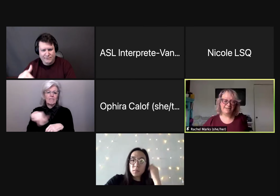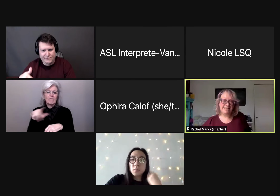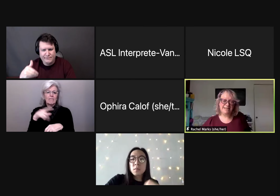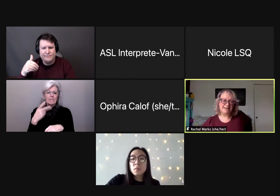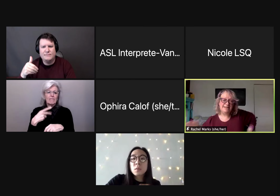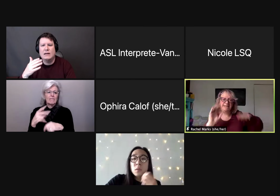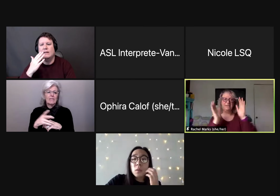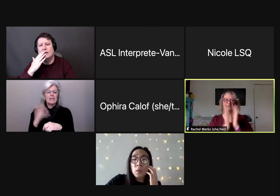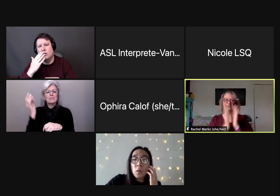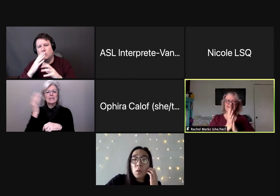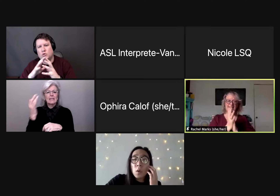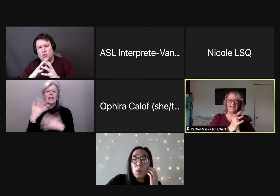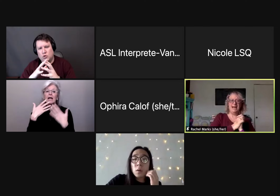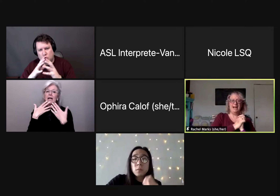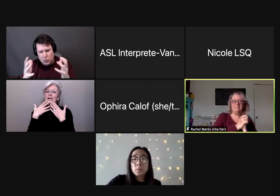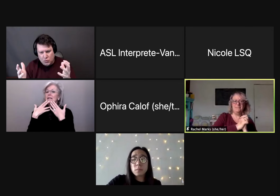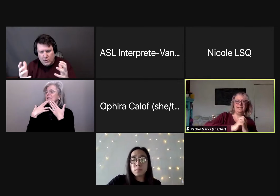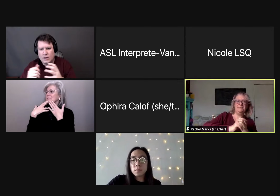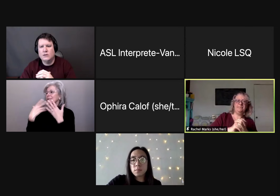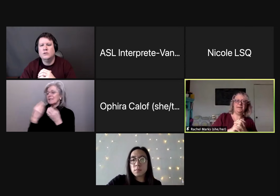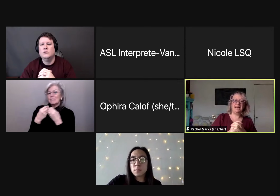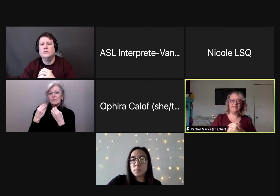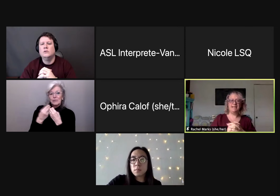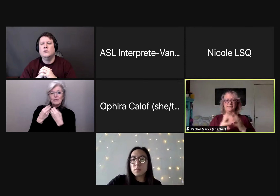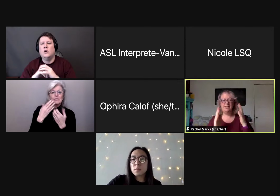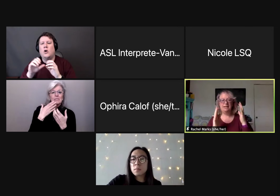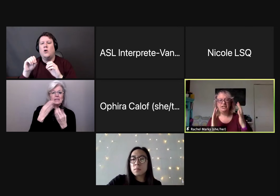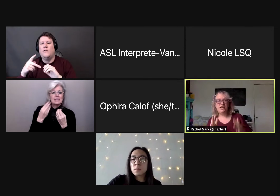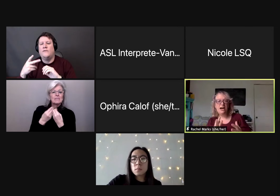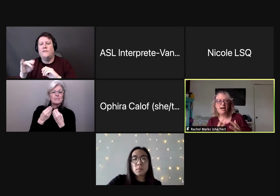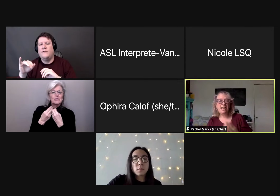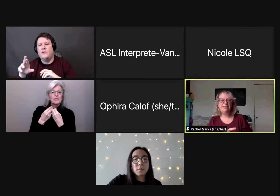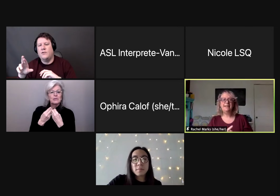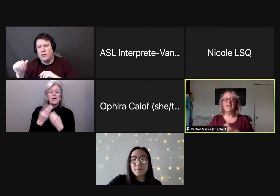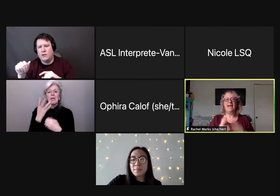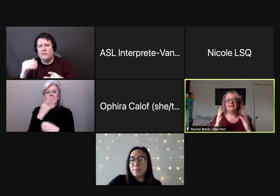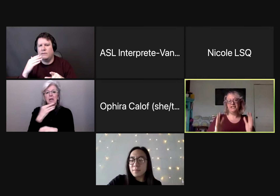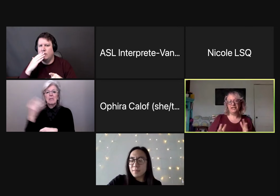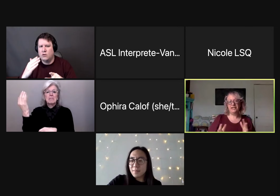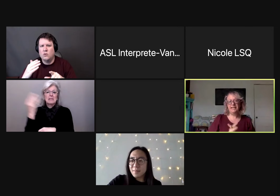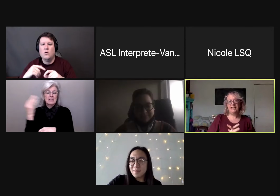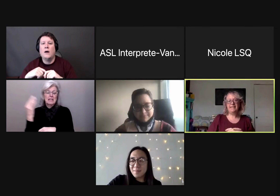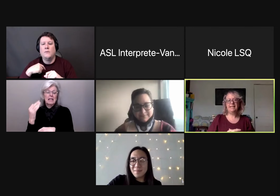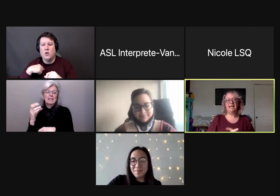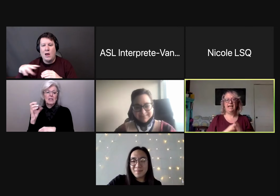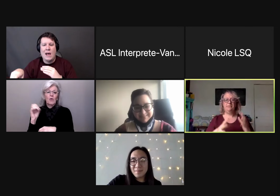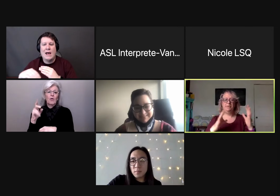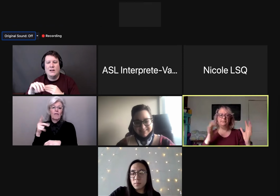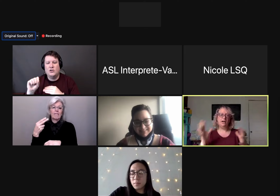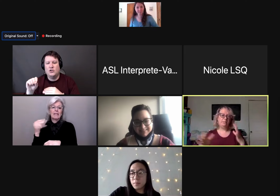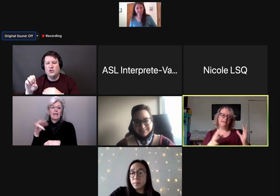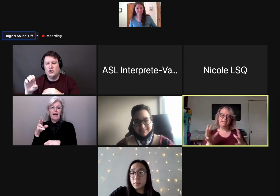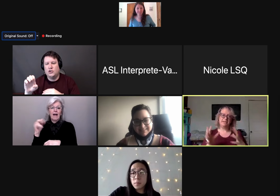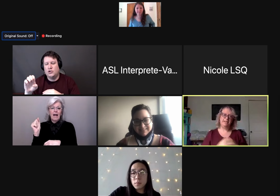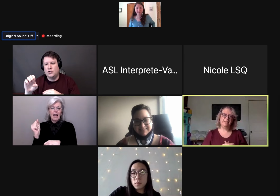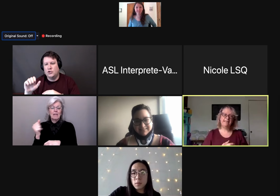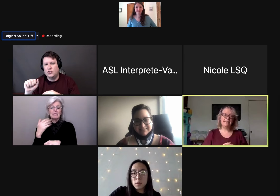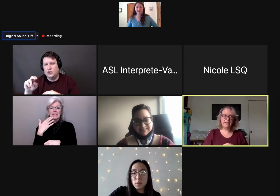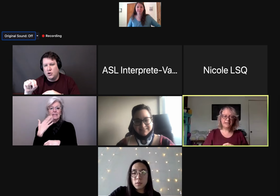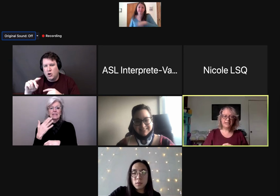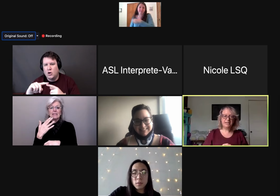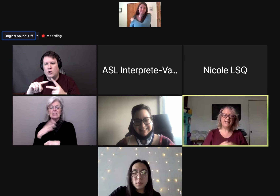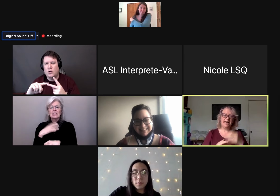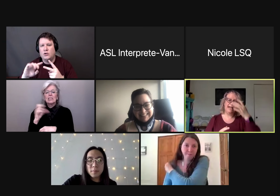Merci beaucoup. Merci, Ophira. Très, très belle présentation. Alors, j'ai Sean,